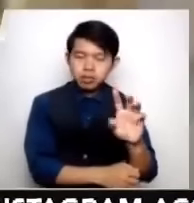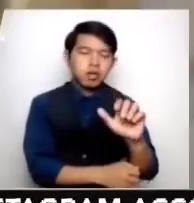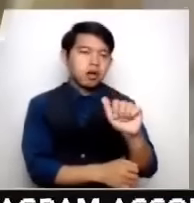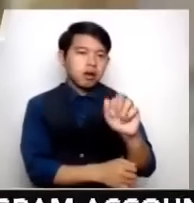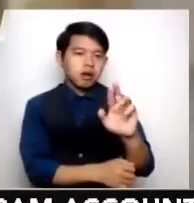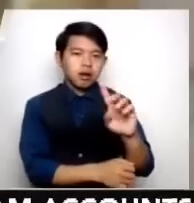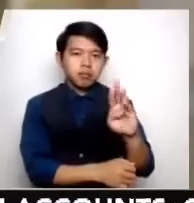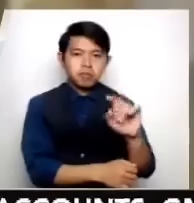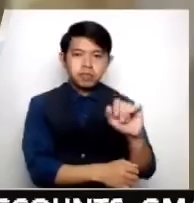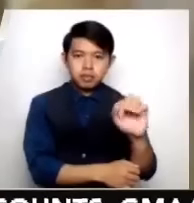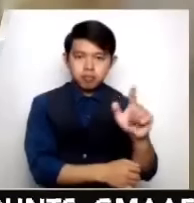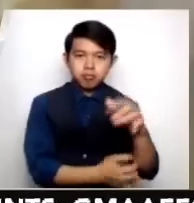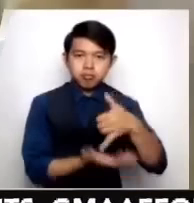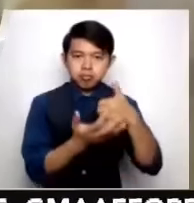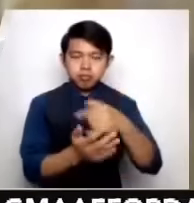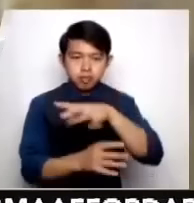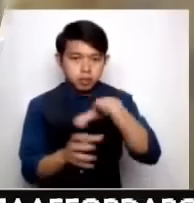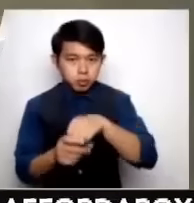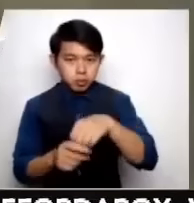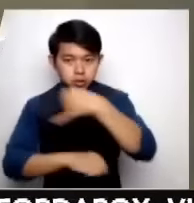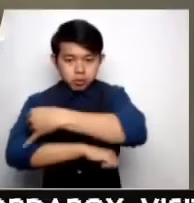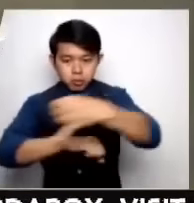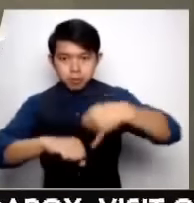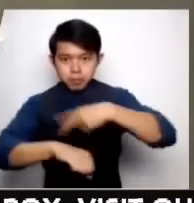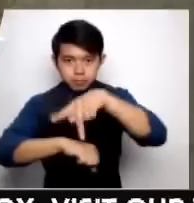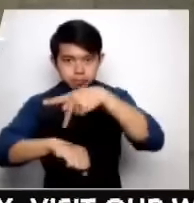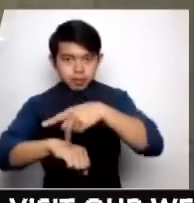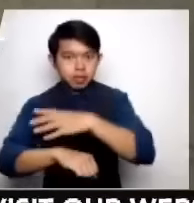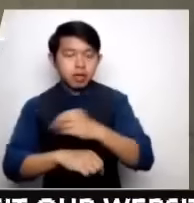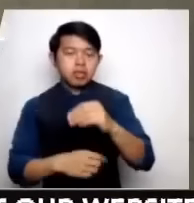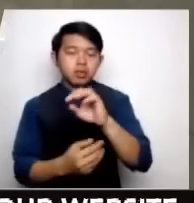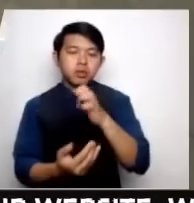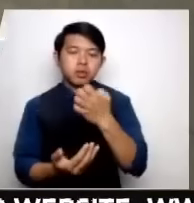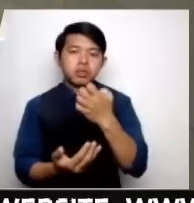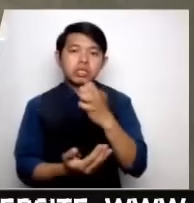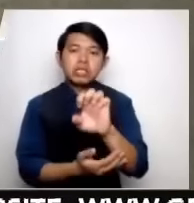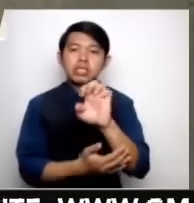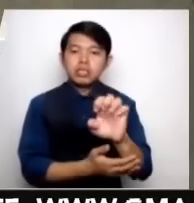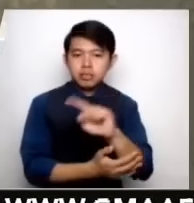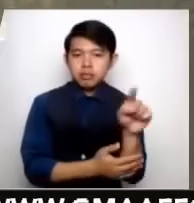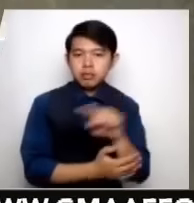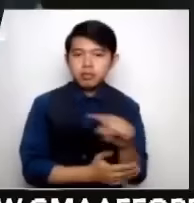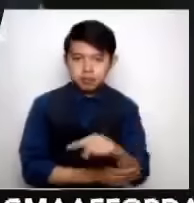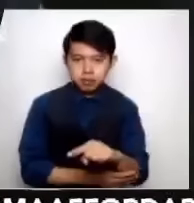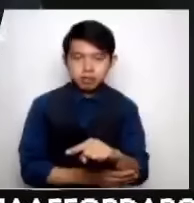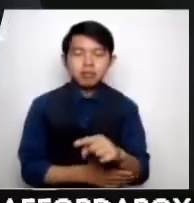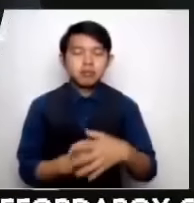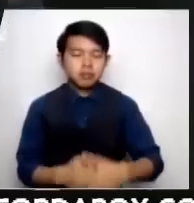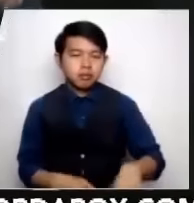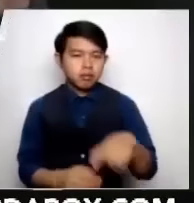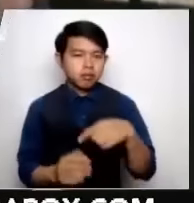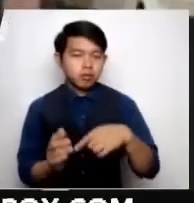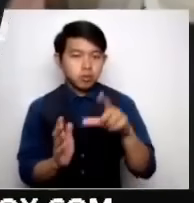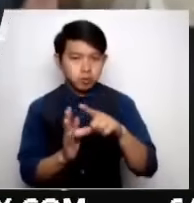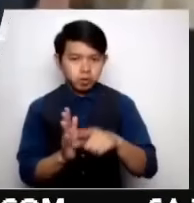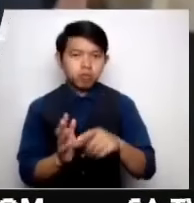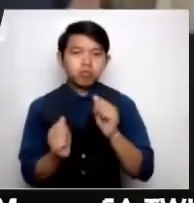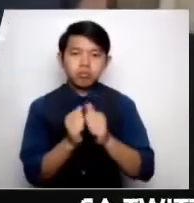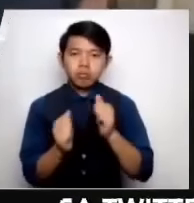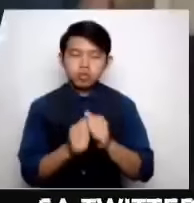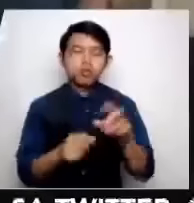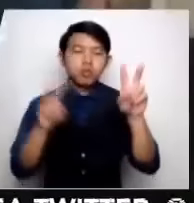sakop ng bansa at ang ating exclusive economic zone. Formal din itong isinasabatas ang paggamit sa pangalang West Philippine